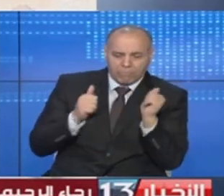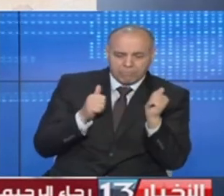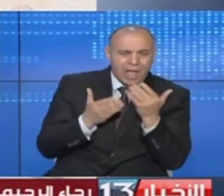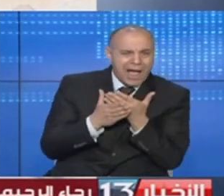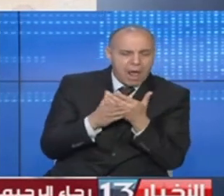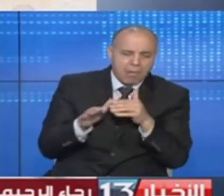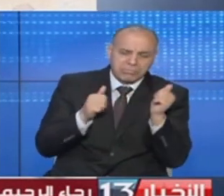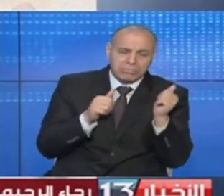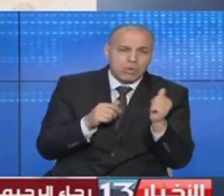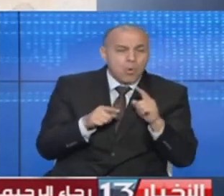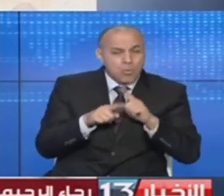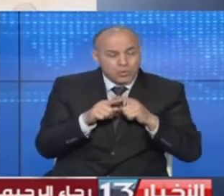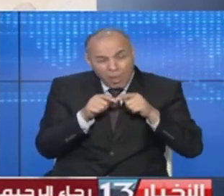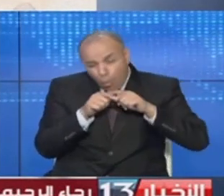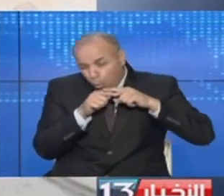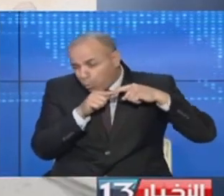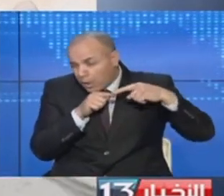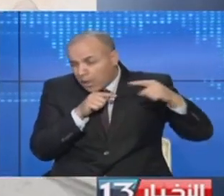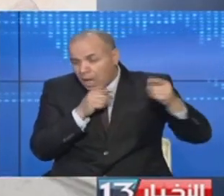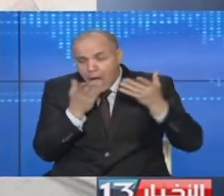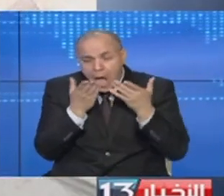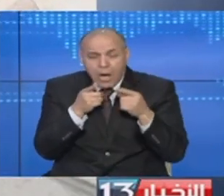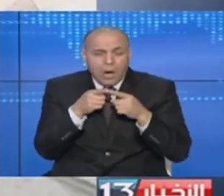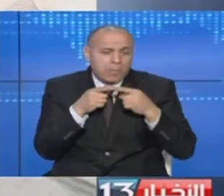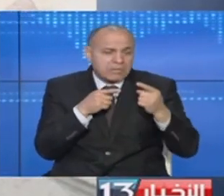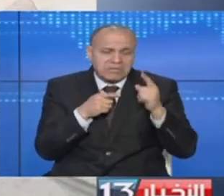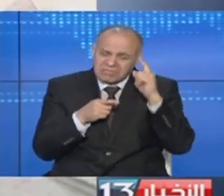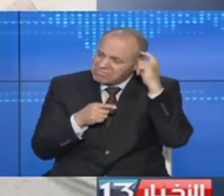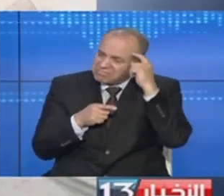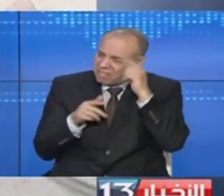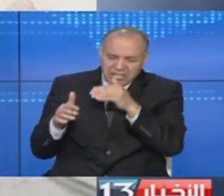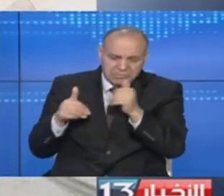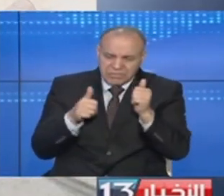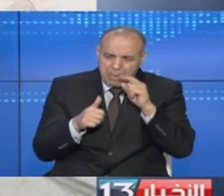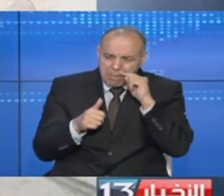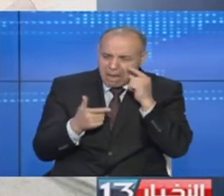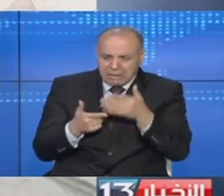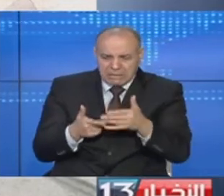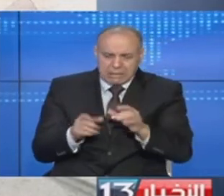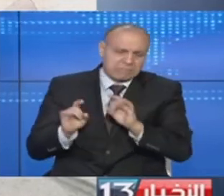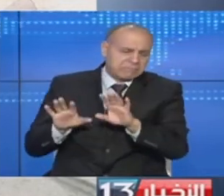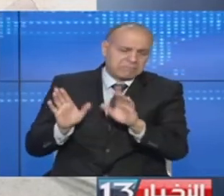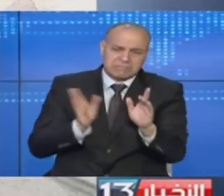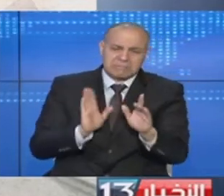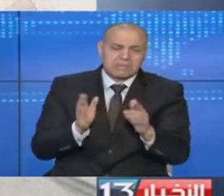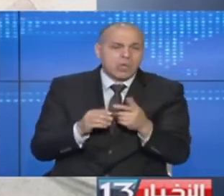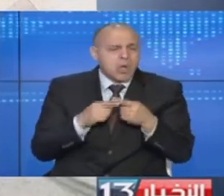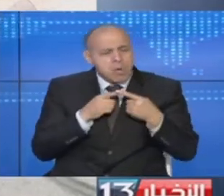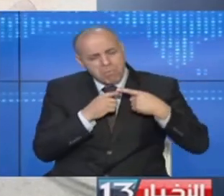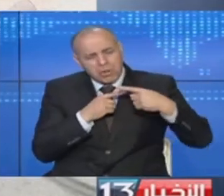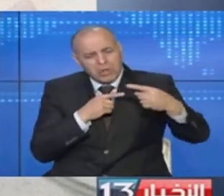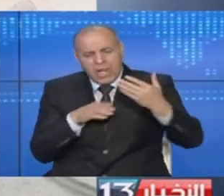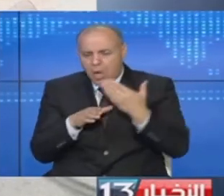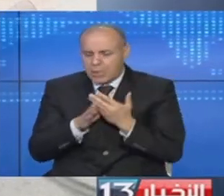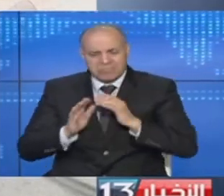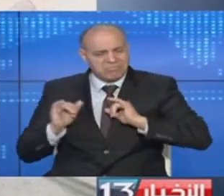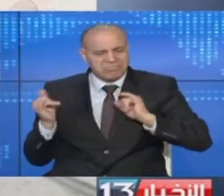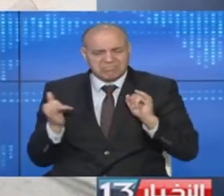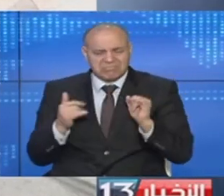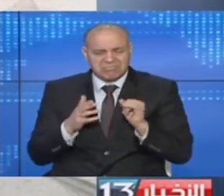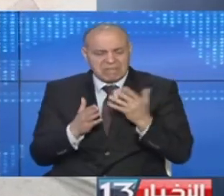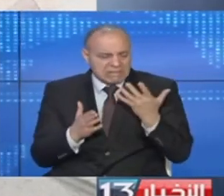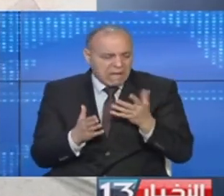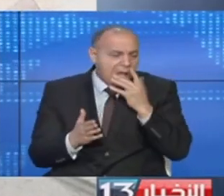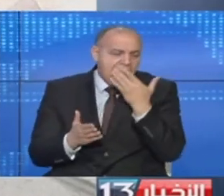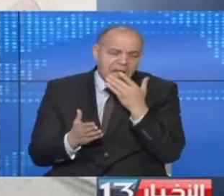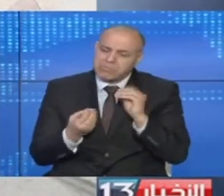بعد المسافة على المدرسة. التلامذة الأولياء ما يبقوش صغيراتهم يقروا خاطر يقولك بعيد عليا المدرسة ما نجوش نبقى